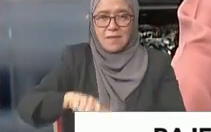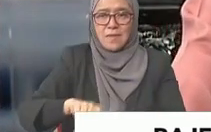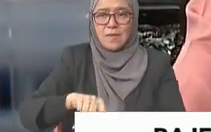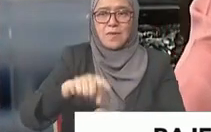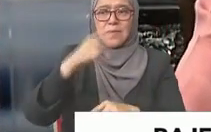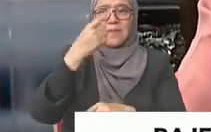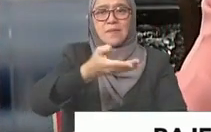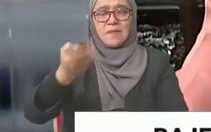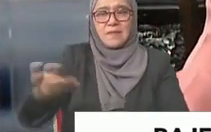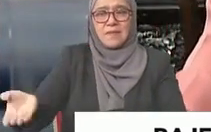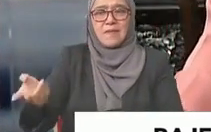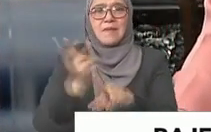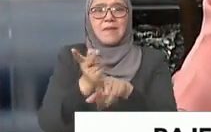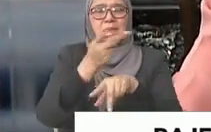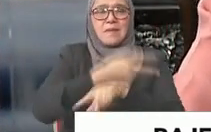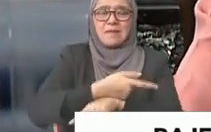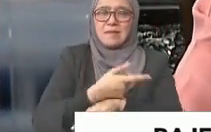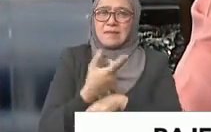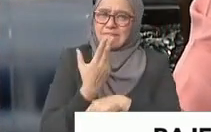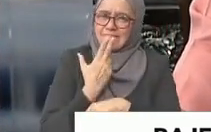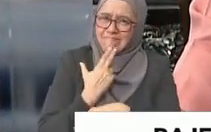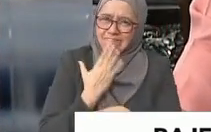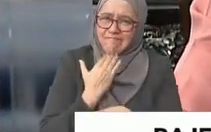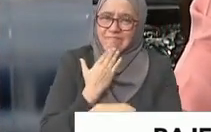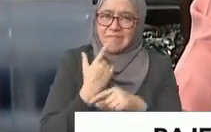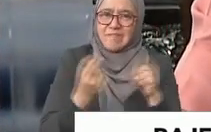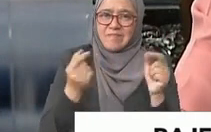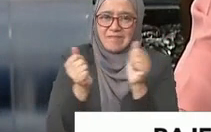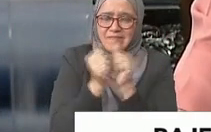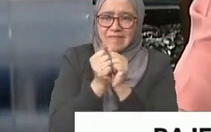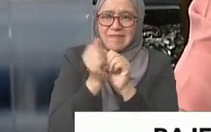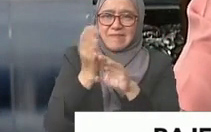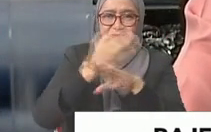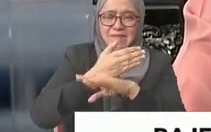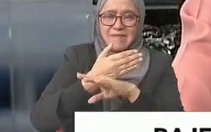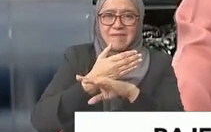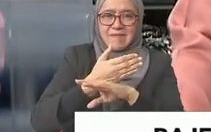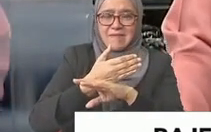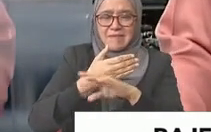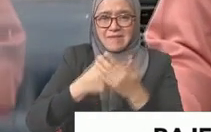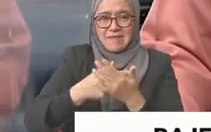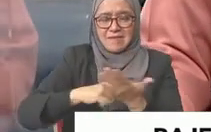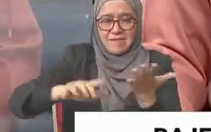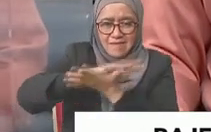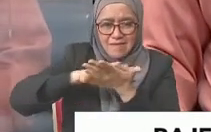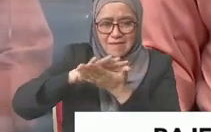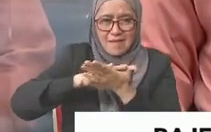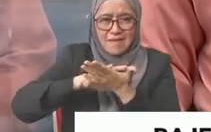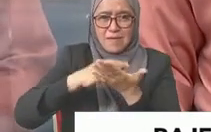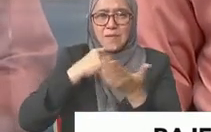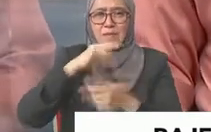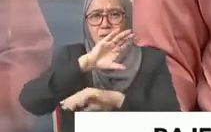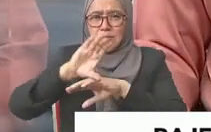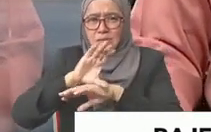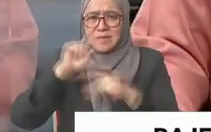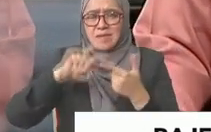produk-produk minuman bergula dalam bentuk pracampuran berasaskan coklat atau koko, malt, kopi dan